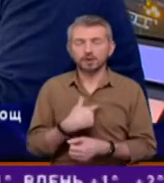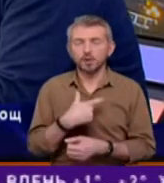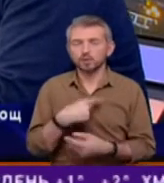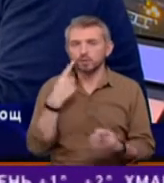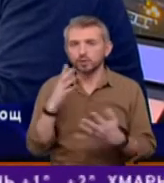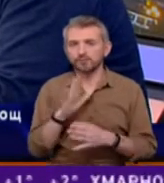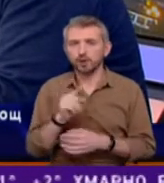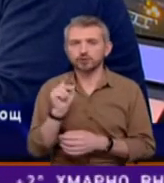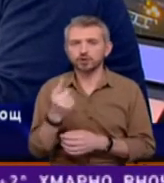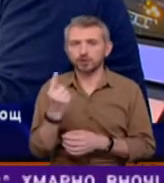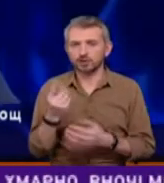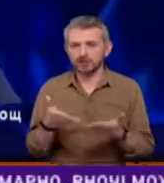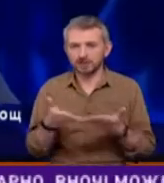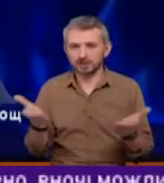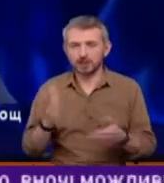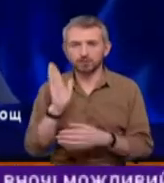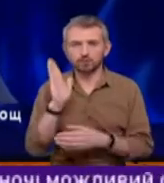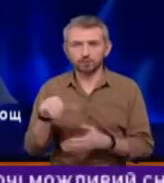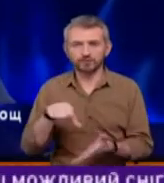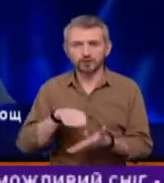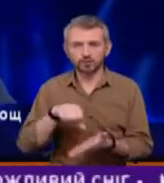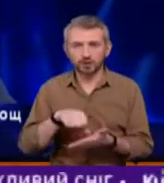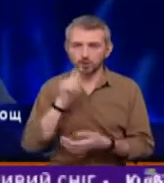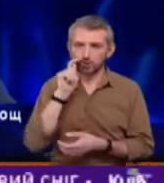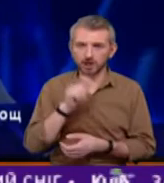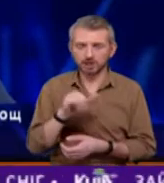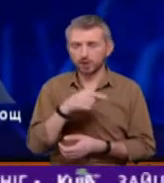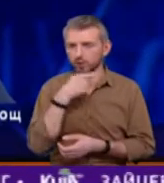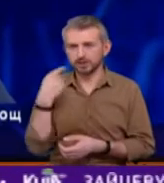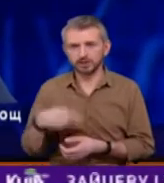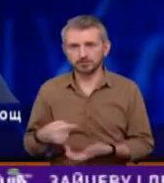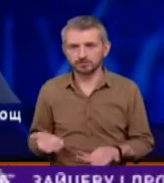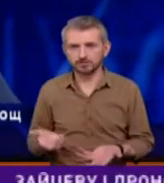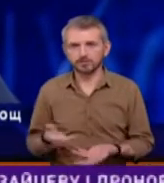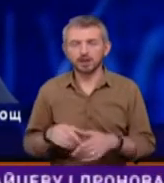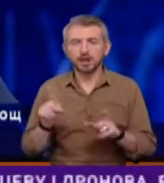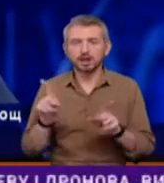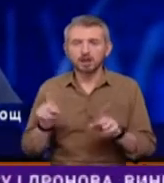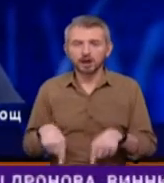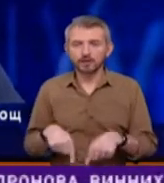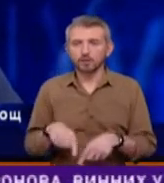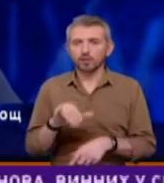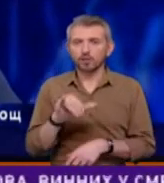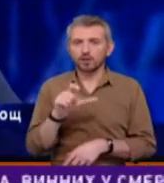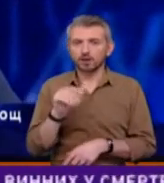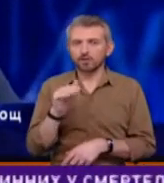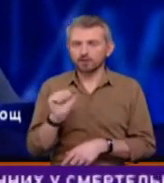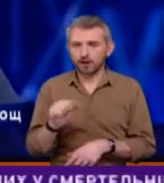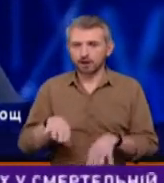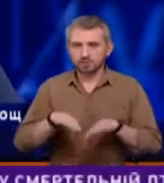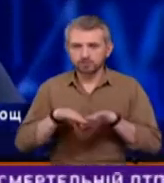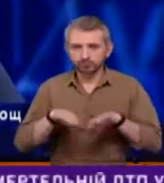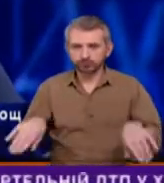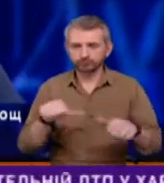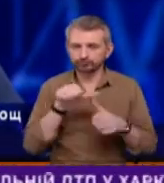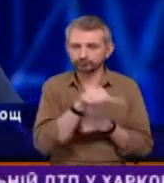уявляю, що на цій сцені будуть виступати Україна і Росія. Навіть УЄФА